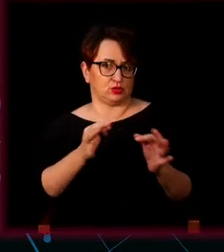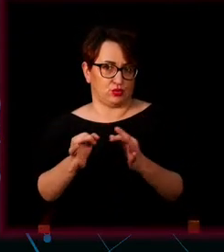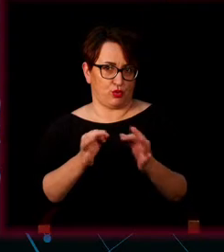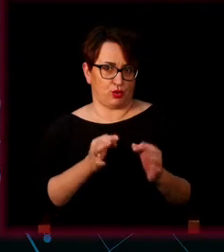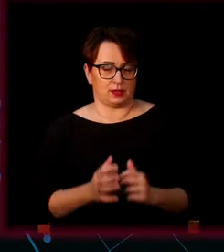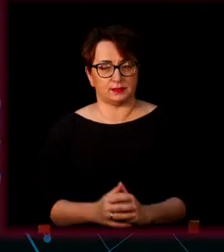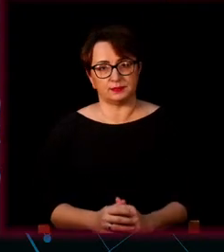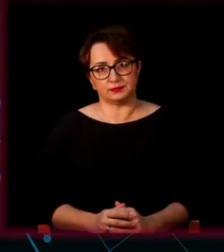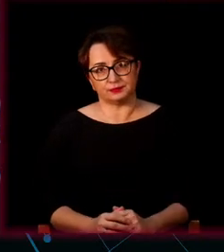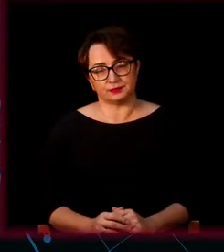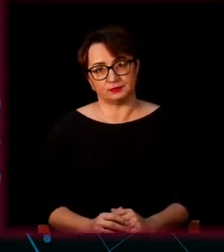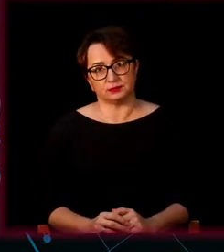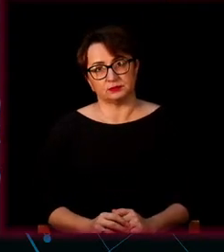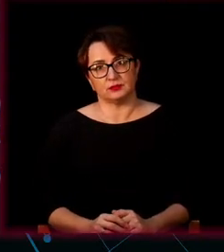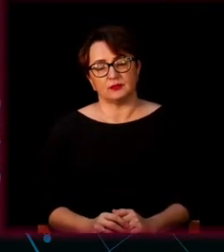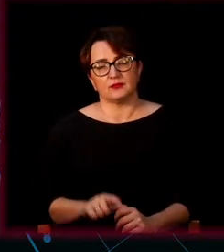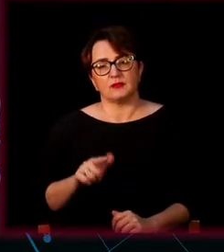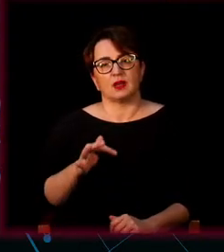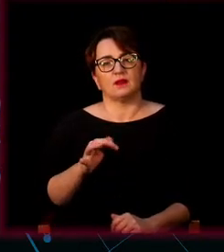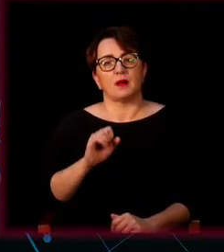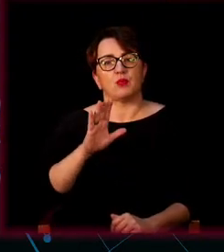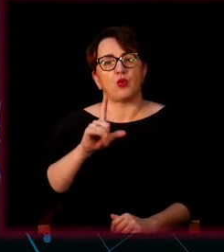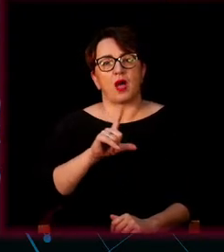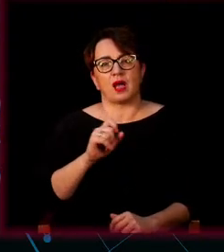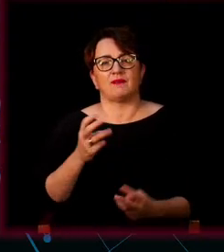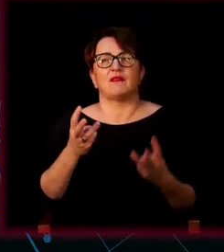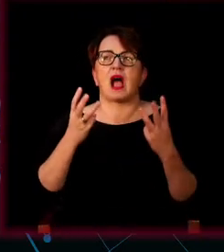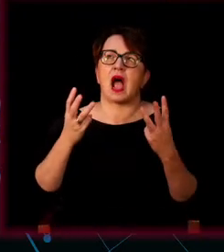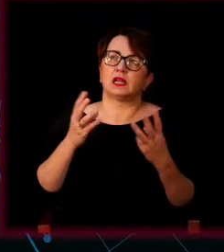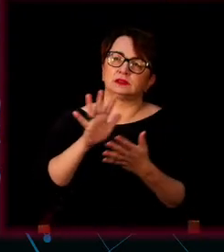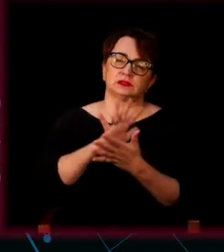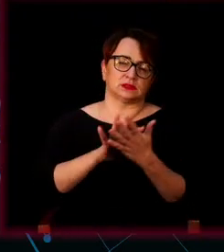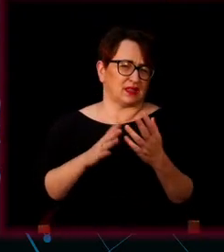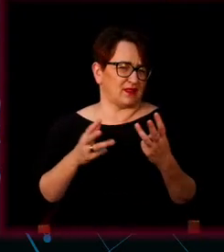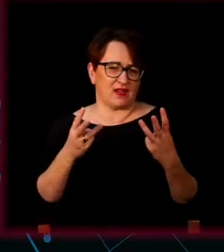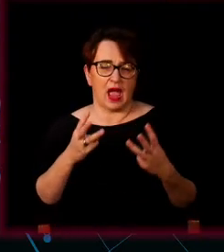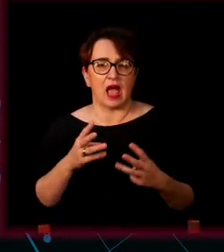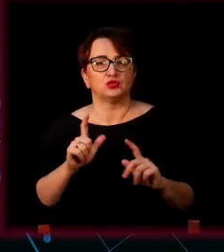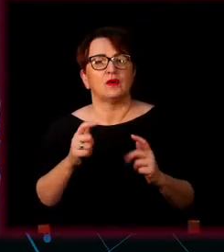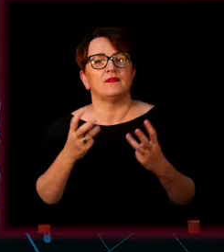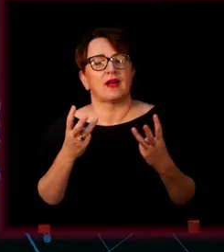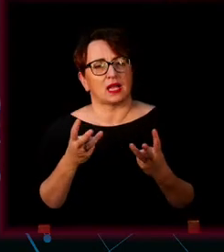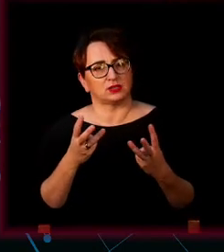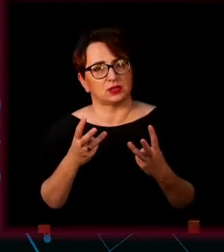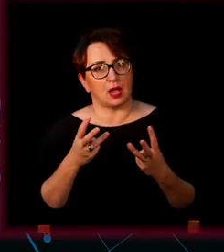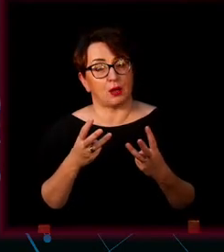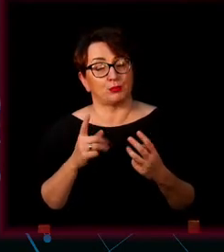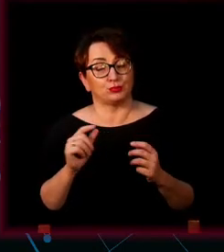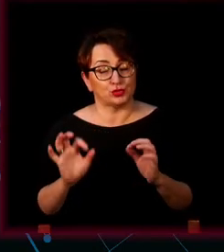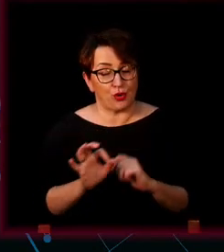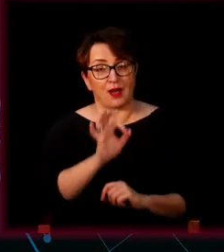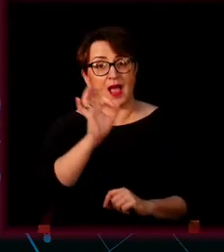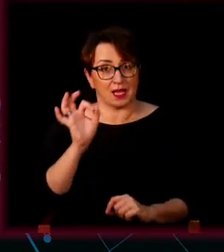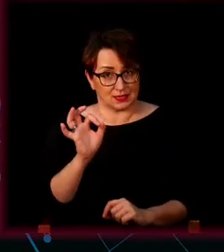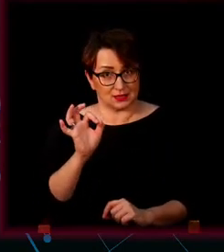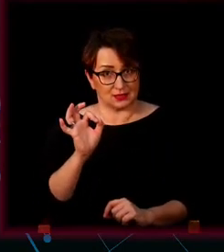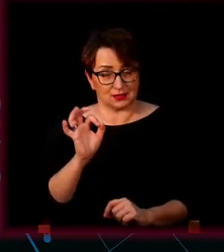historii. Natomiast ta fabuła nie jest aż tak istotna jak właśnie to, że przy okazji